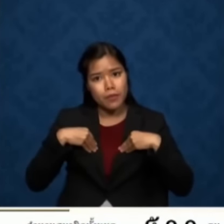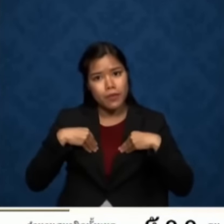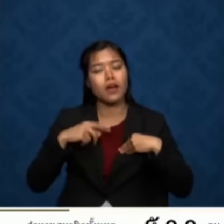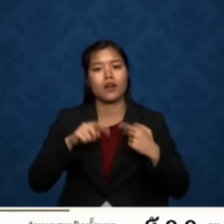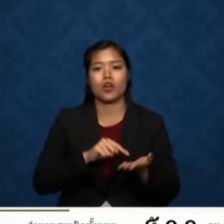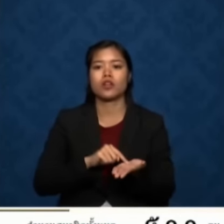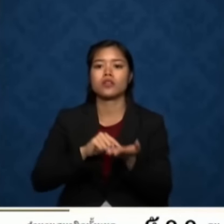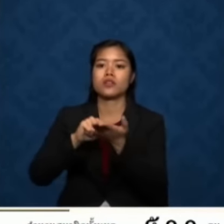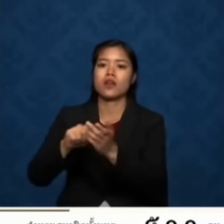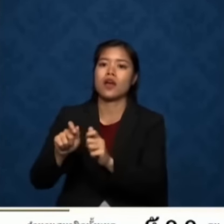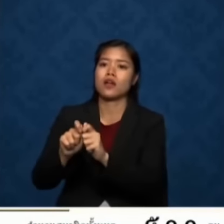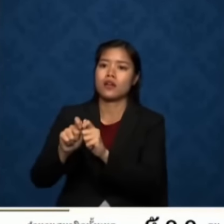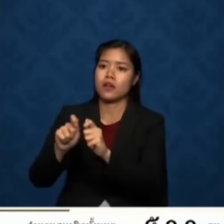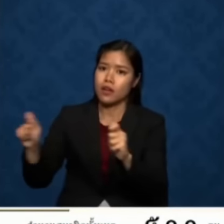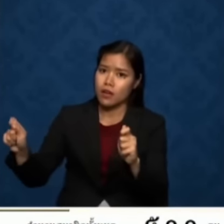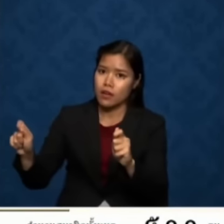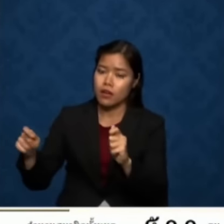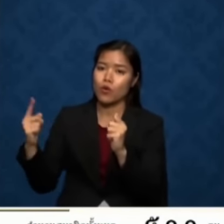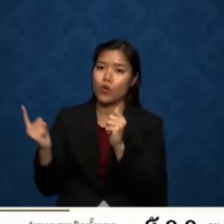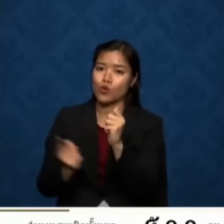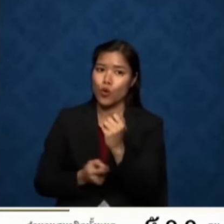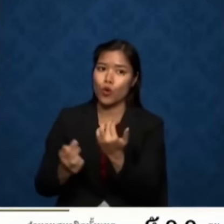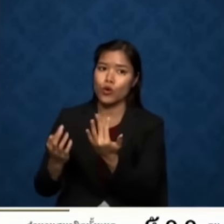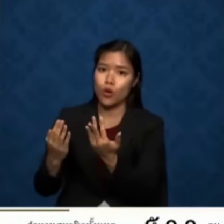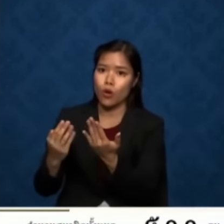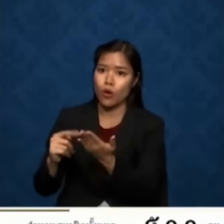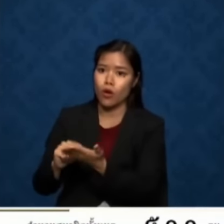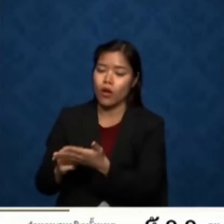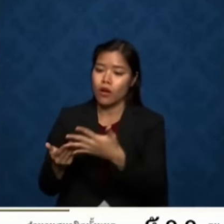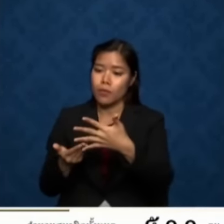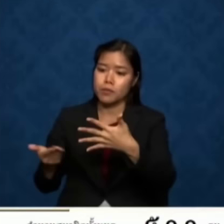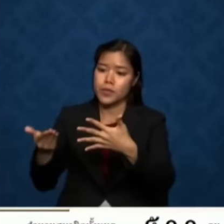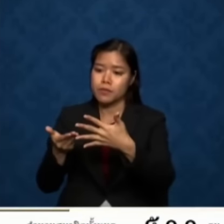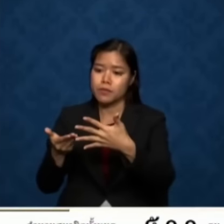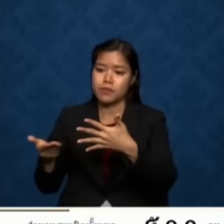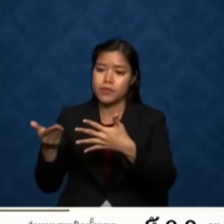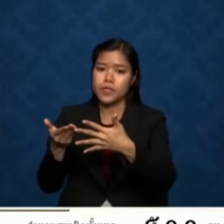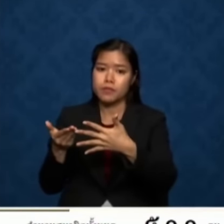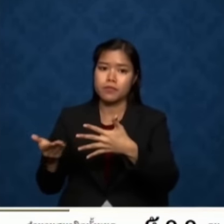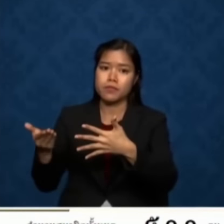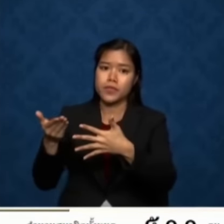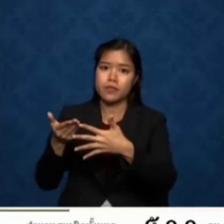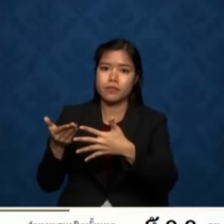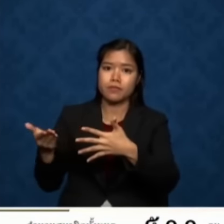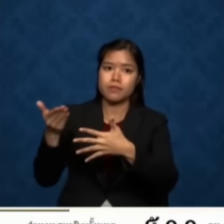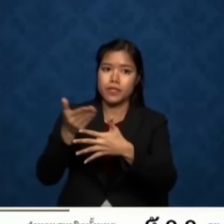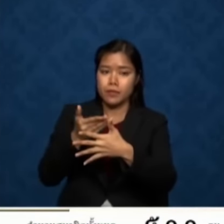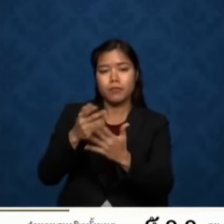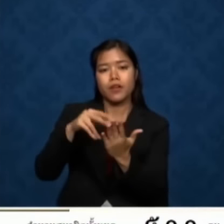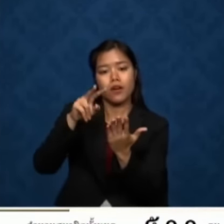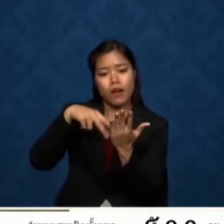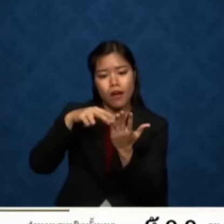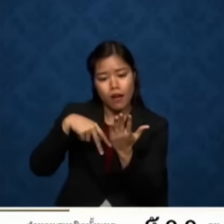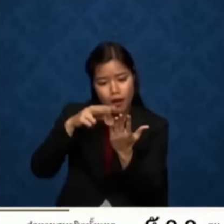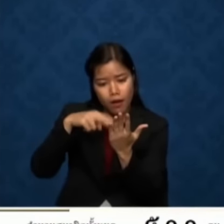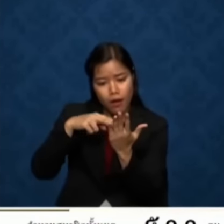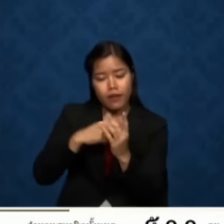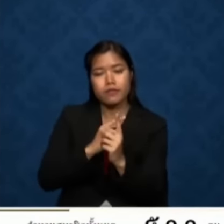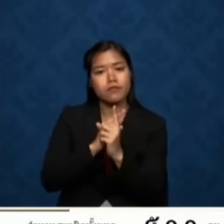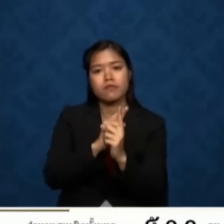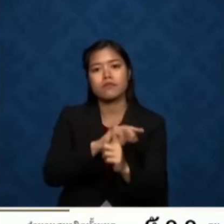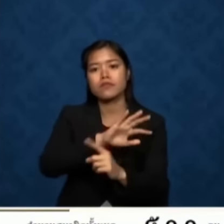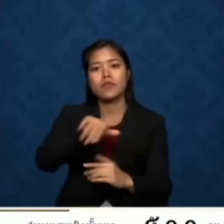ษอนุกรรมการพักโทษก็เสนอตามลำดับชั้นเข้ามาแล้วผมก็อ่านทุกความเห็นอันนี้ก็อยากจะ